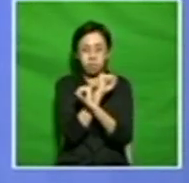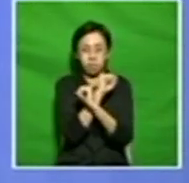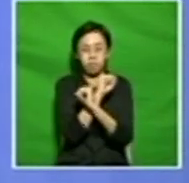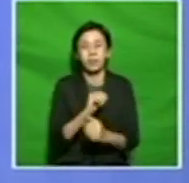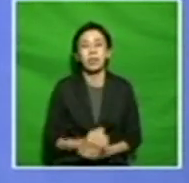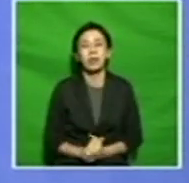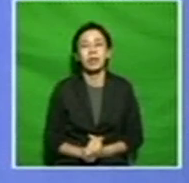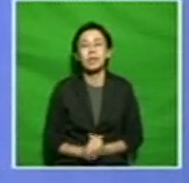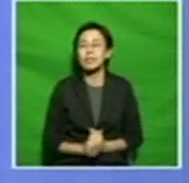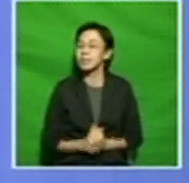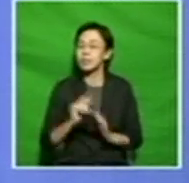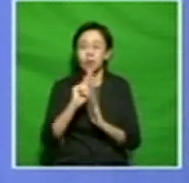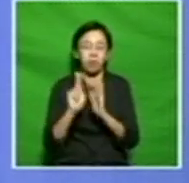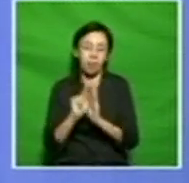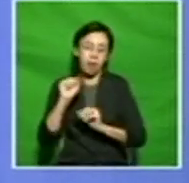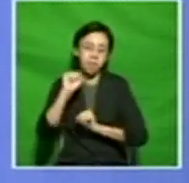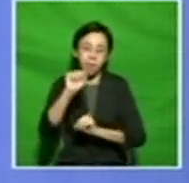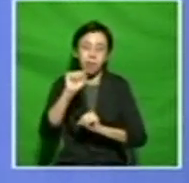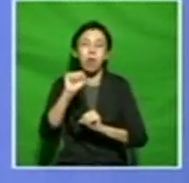าศใช้ทั่วราชอาณาจักร